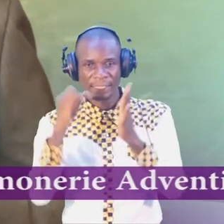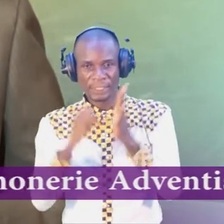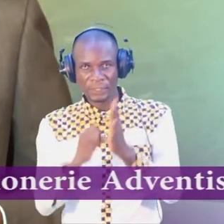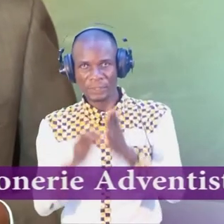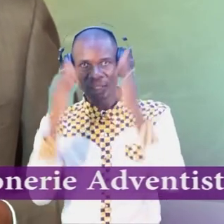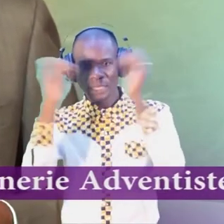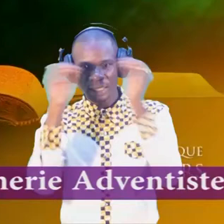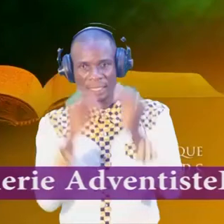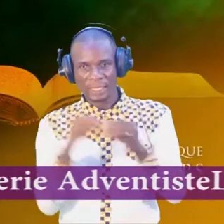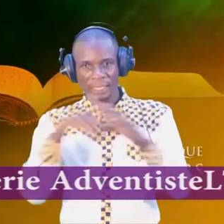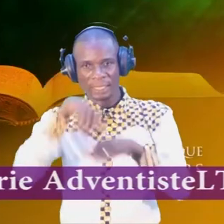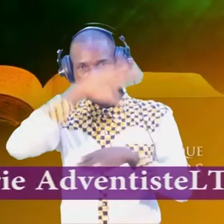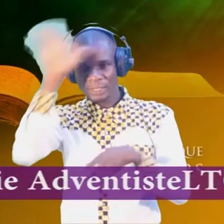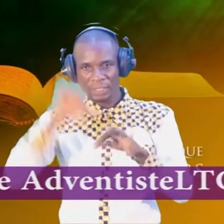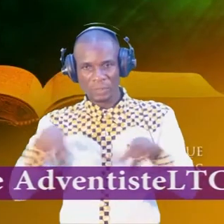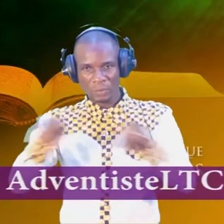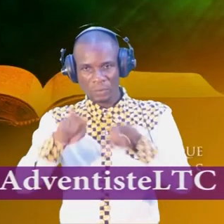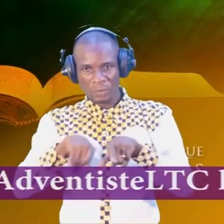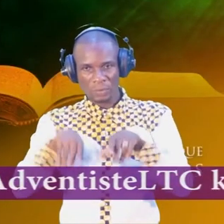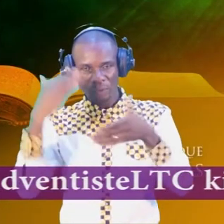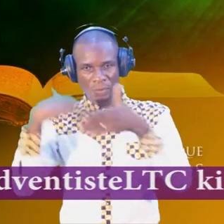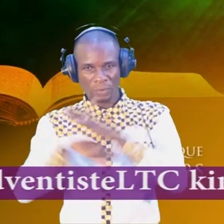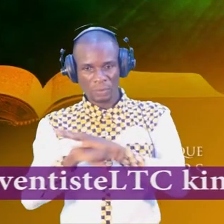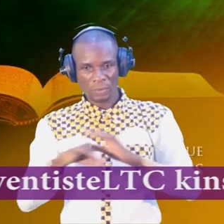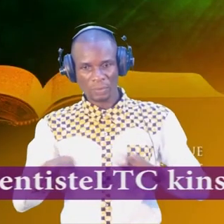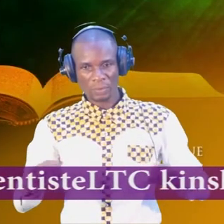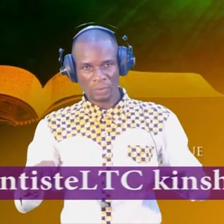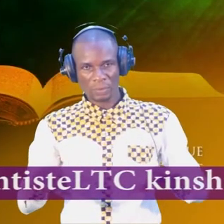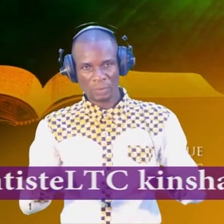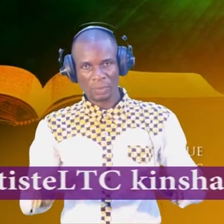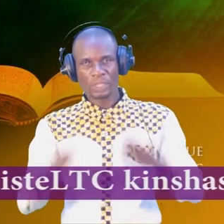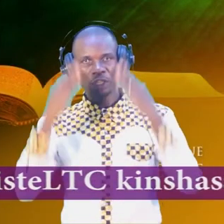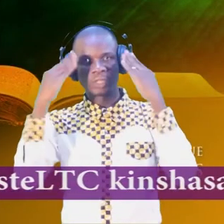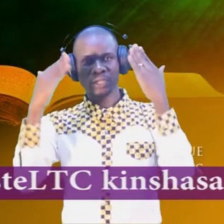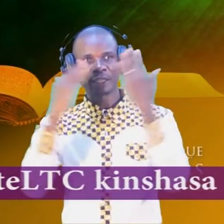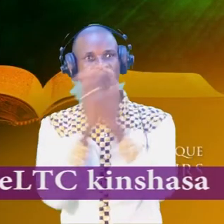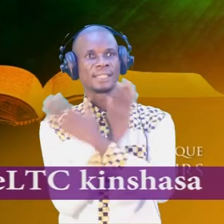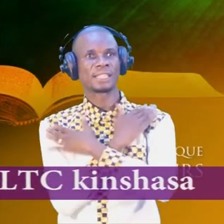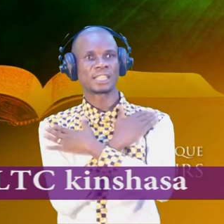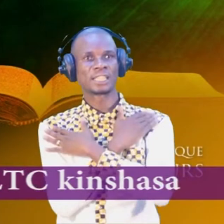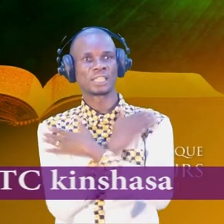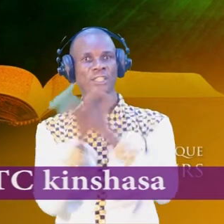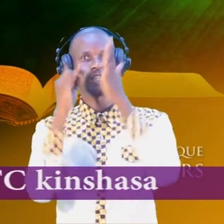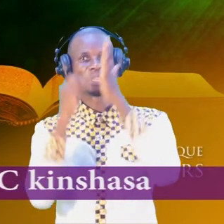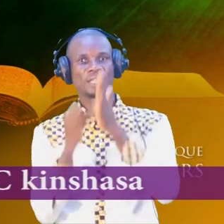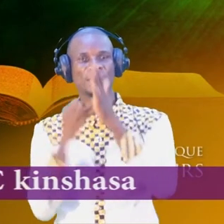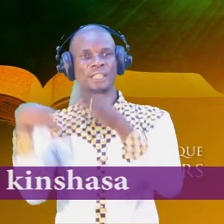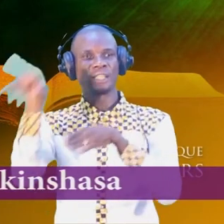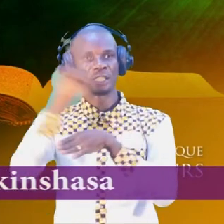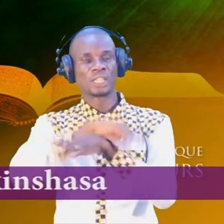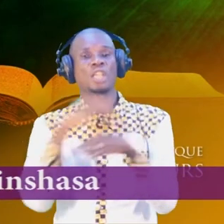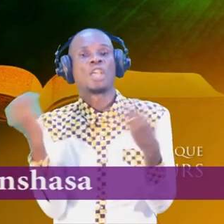mgeni aliye ndani ya malango yako. Maana kwa siku sita Bwana alifanya mbingu na nchi na bahari na vyote